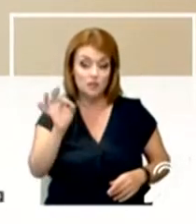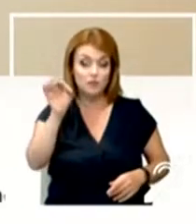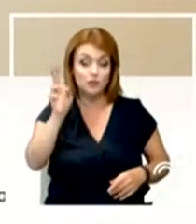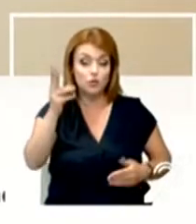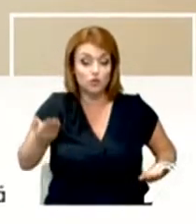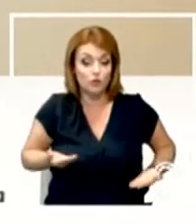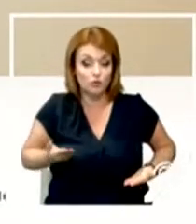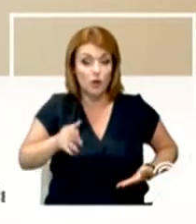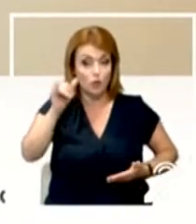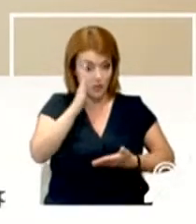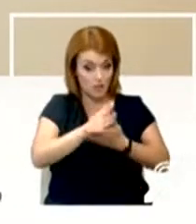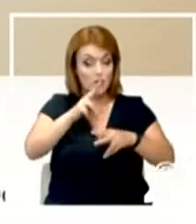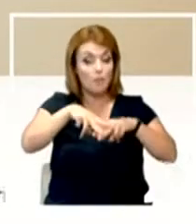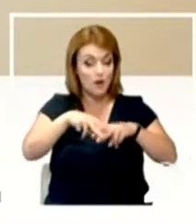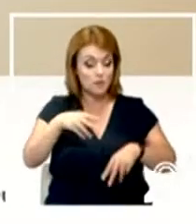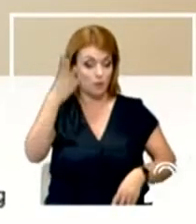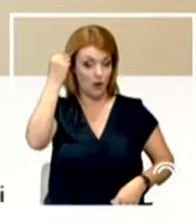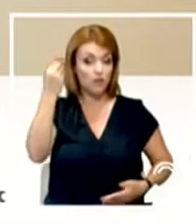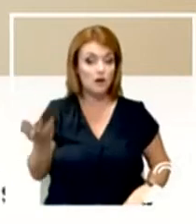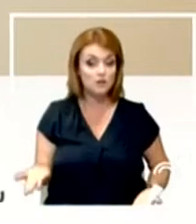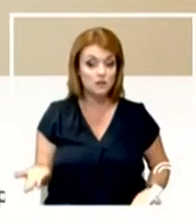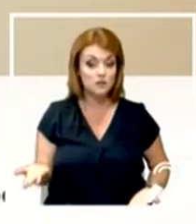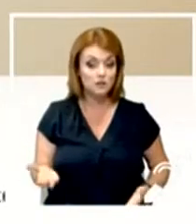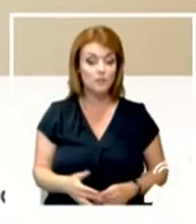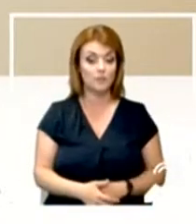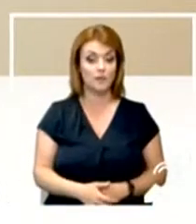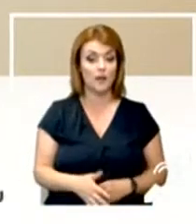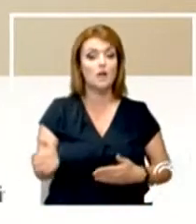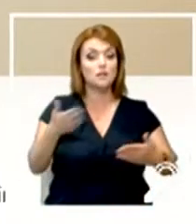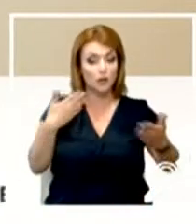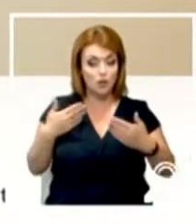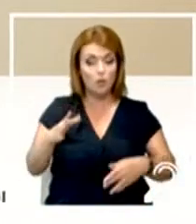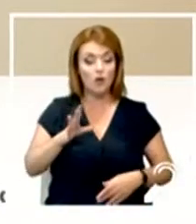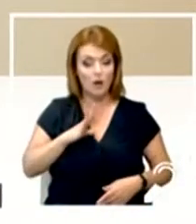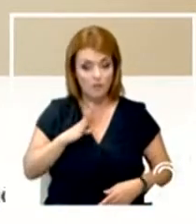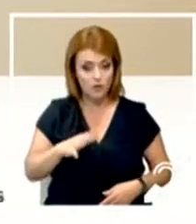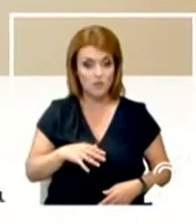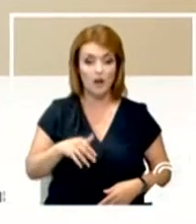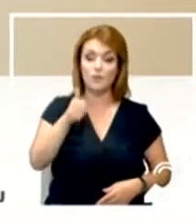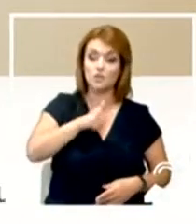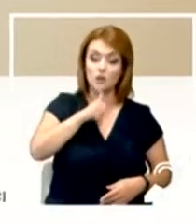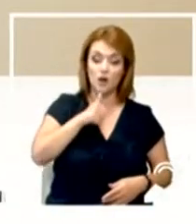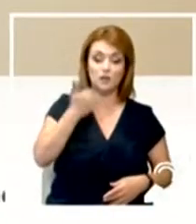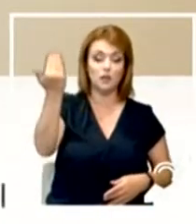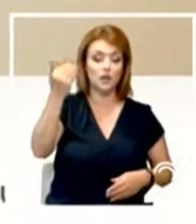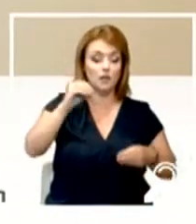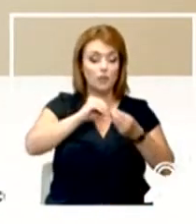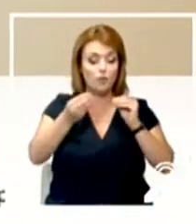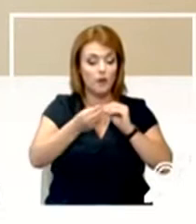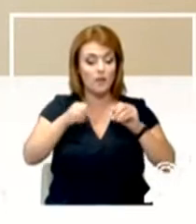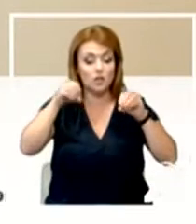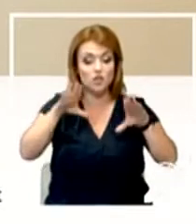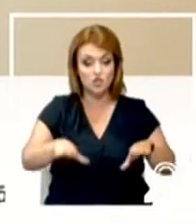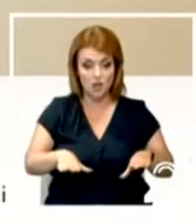dialogul s-a menținut, că s-au soluționat probleme sociale, probleme economice, că